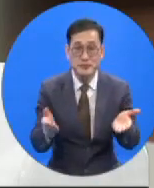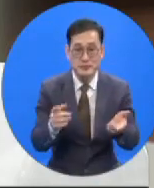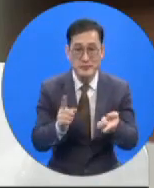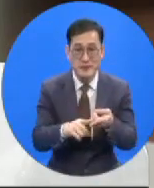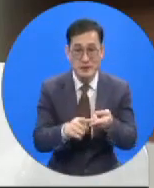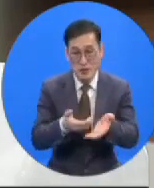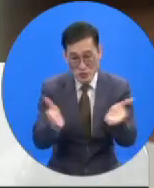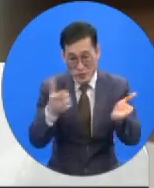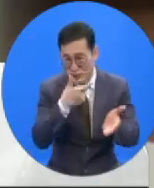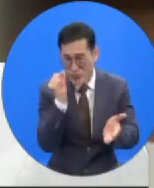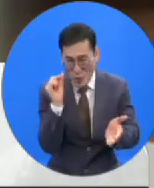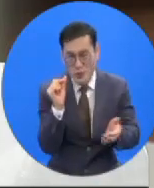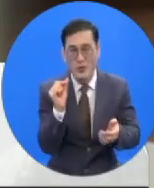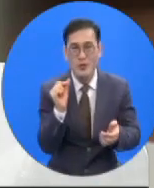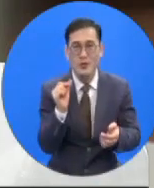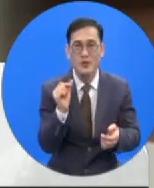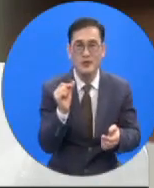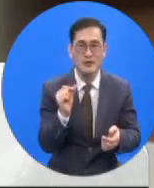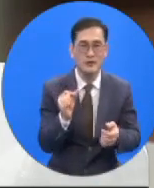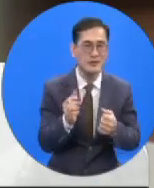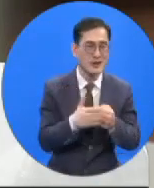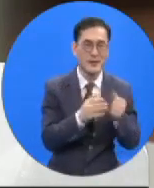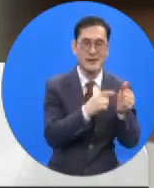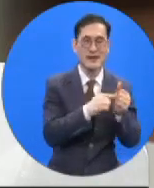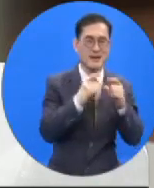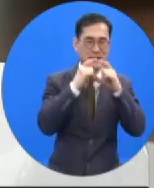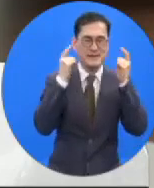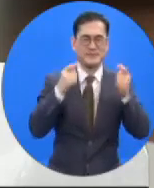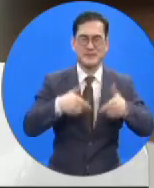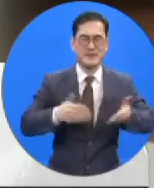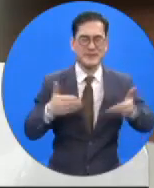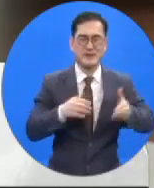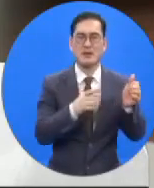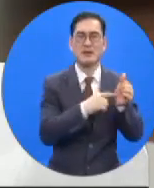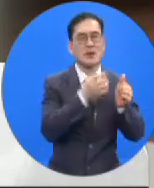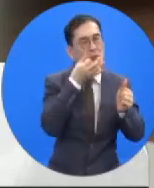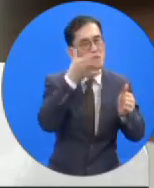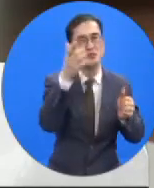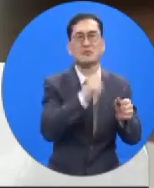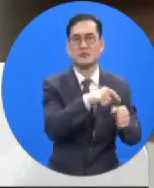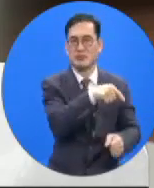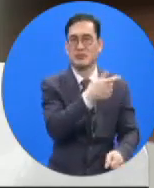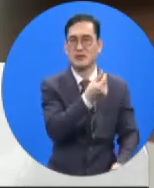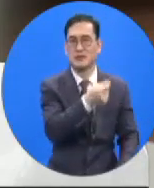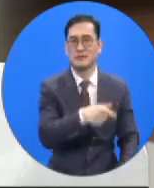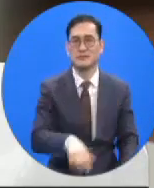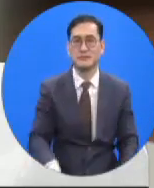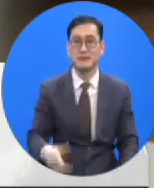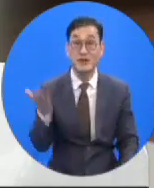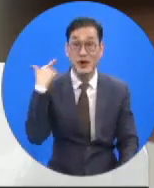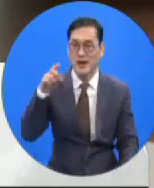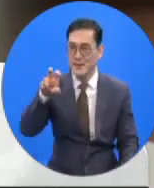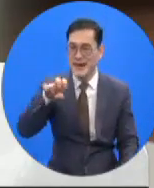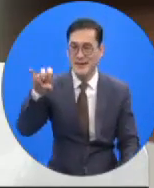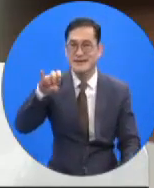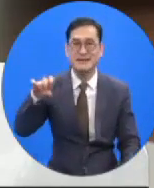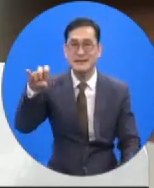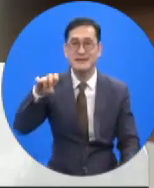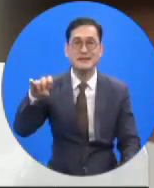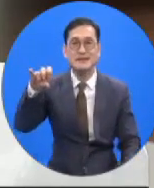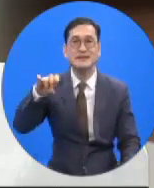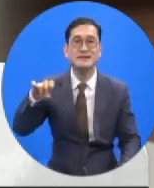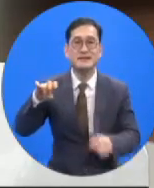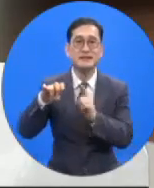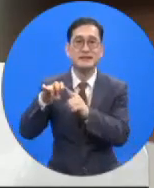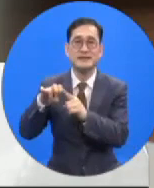밖에 안돼 안되는거 같고 안되는것 같구요 그리고 이런 있었습니다 메르스 사태가 끝나고 났을 때 얘기가 안 되겠다 보건복지부가 정부 복지